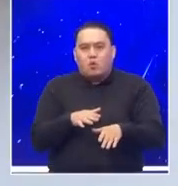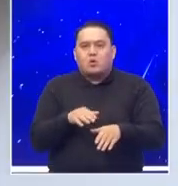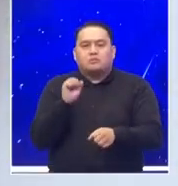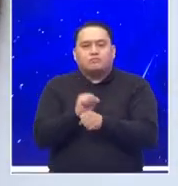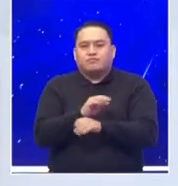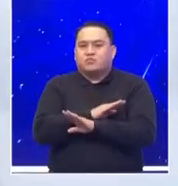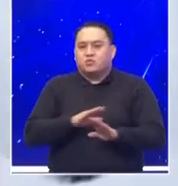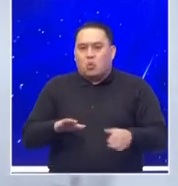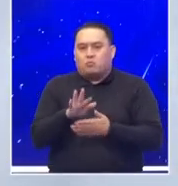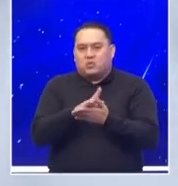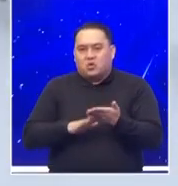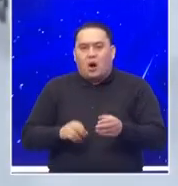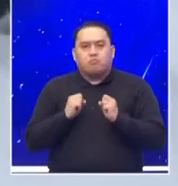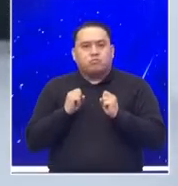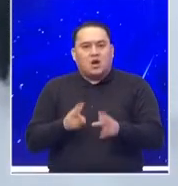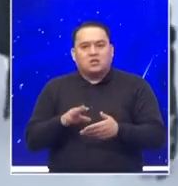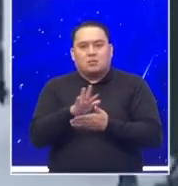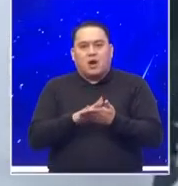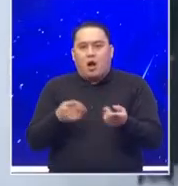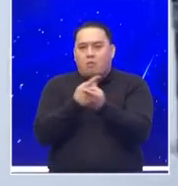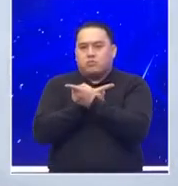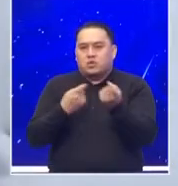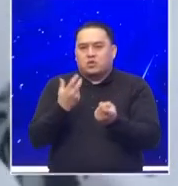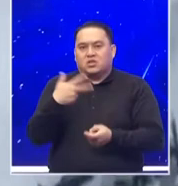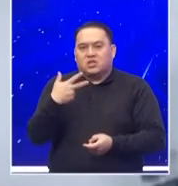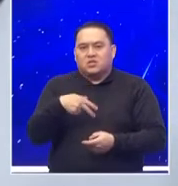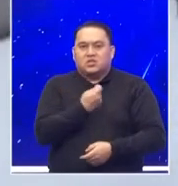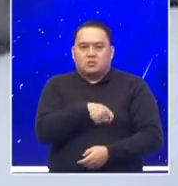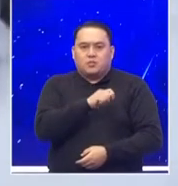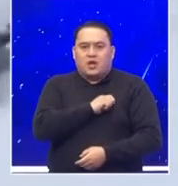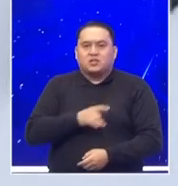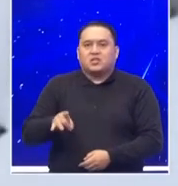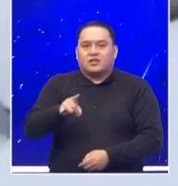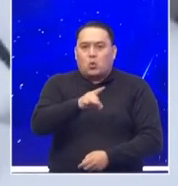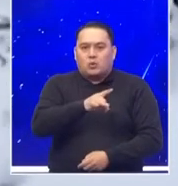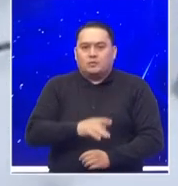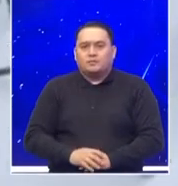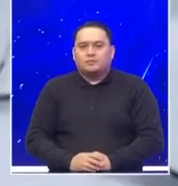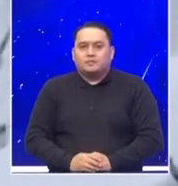прекратятся оранжевый уровень опасности объявлен 30 испанских провинциях